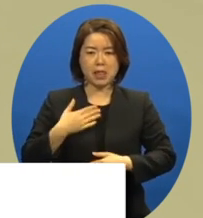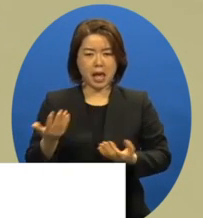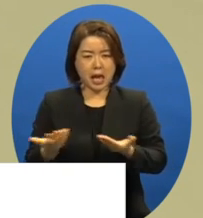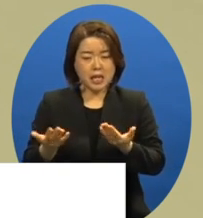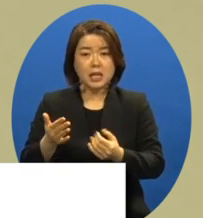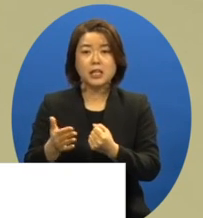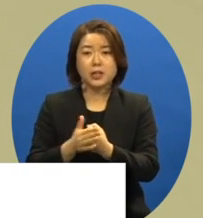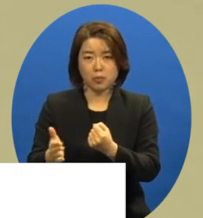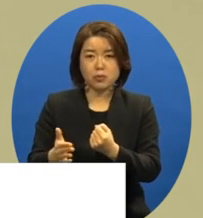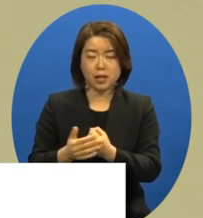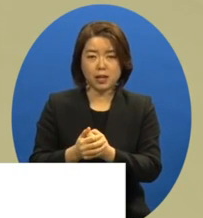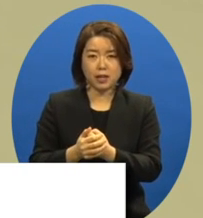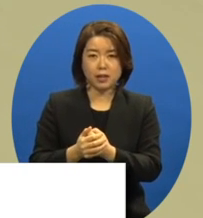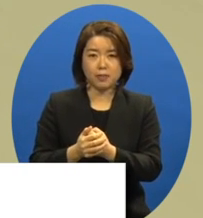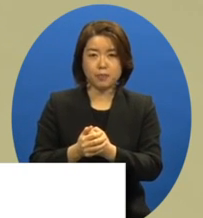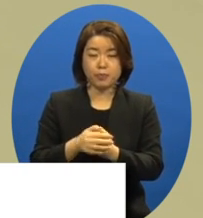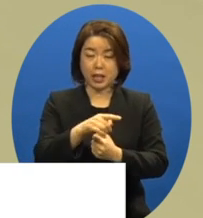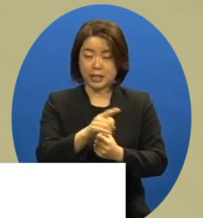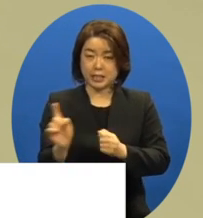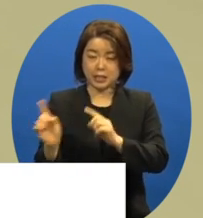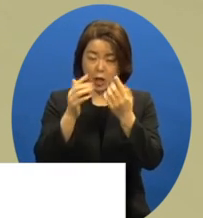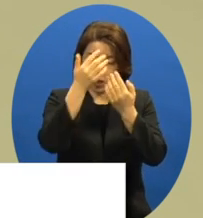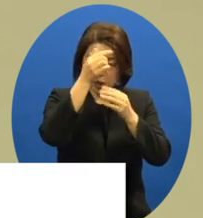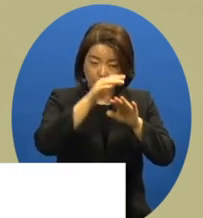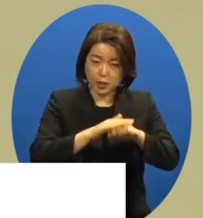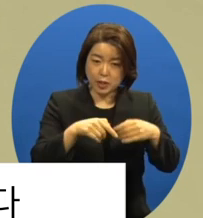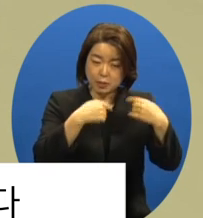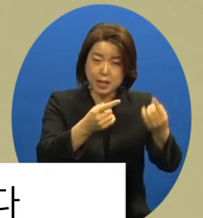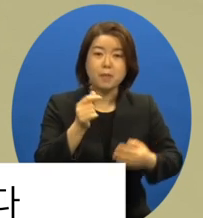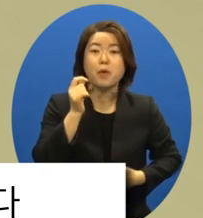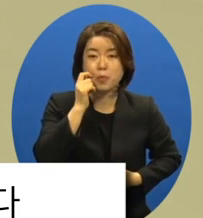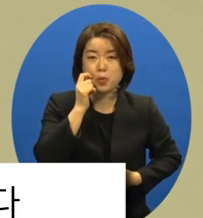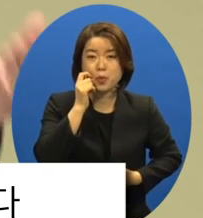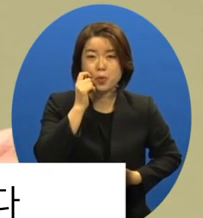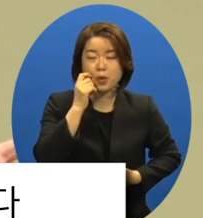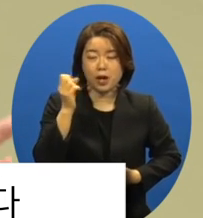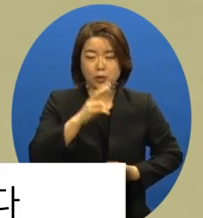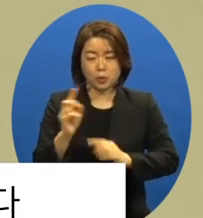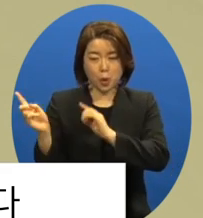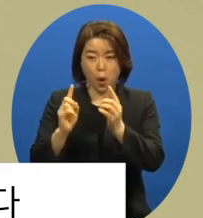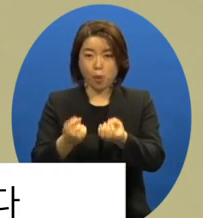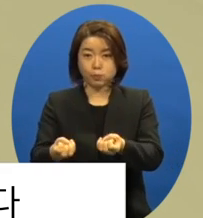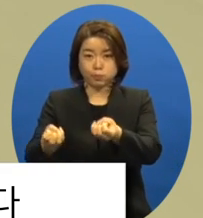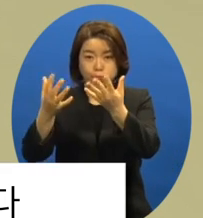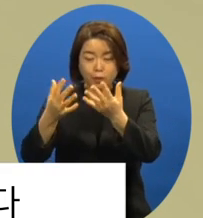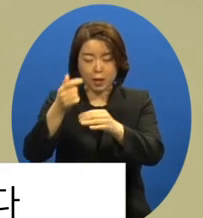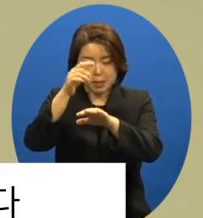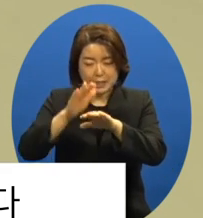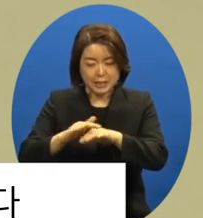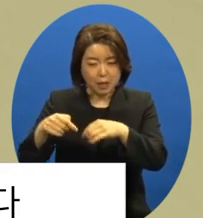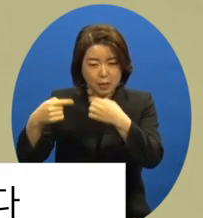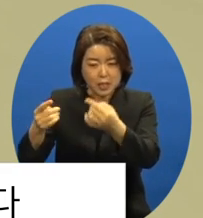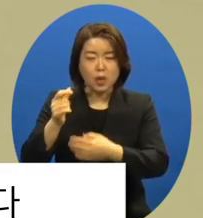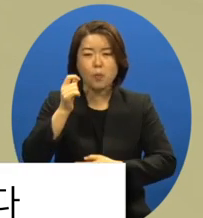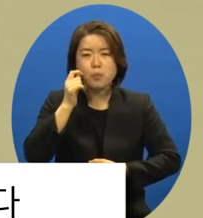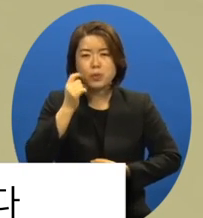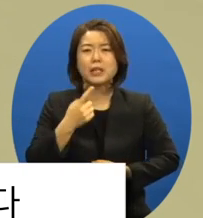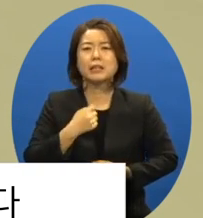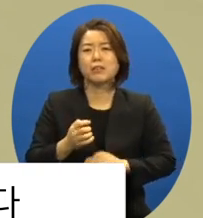때문에 이런 집회에 참여할 수 없고 또는 부활절 예배에 참여할 수 없었던 이들도